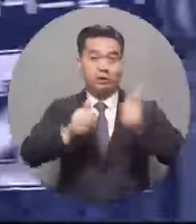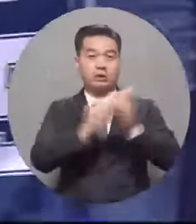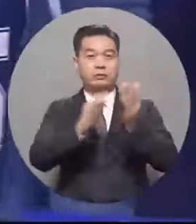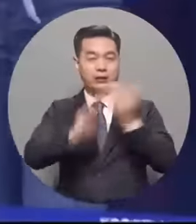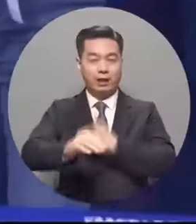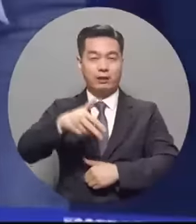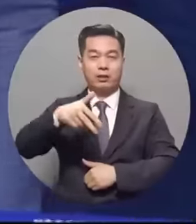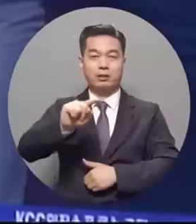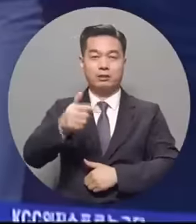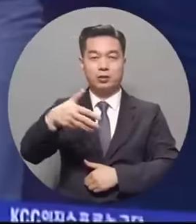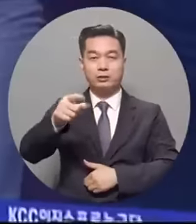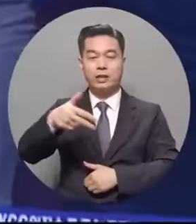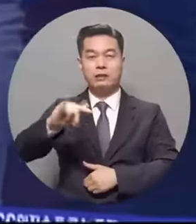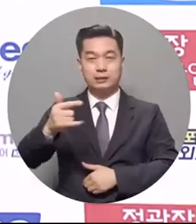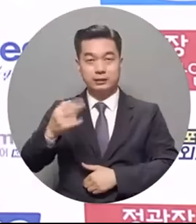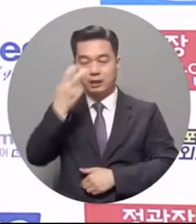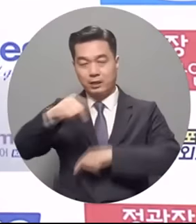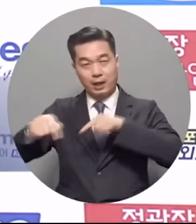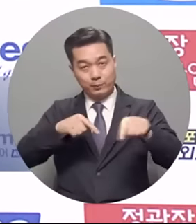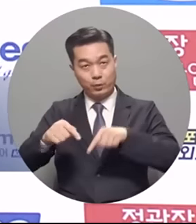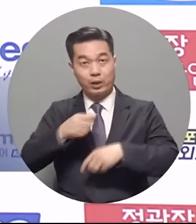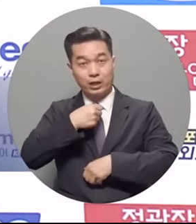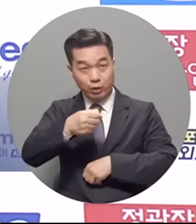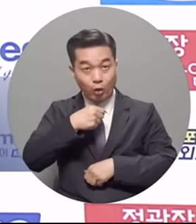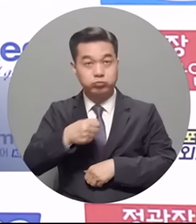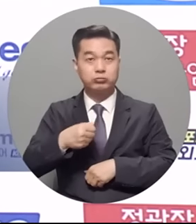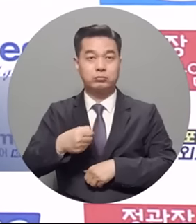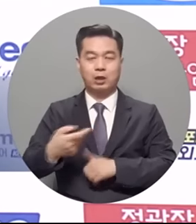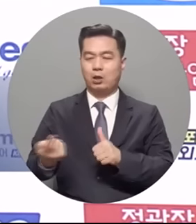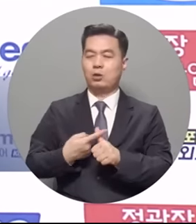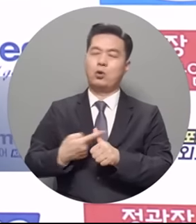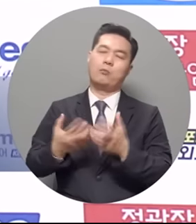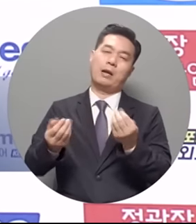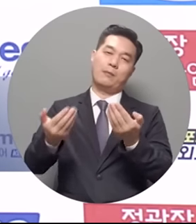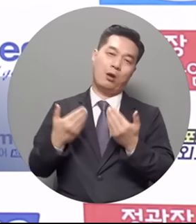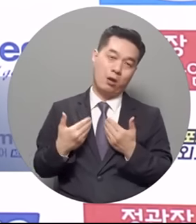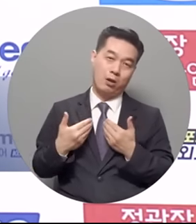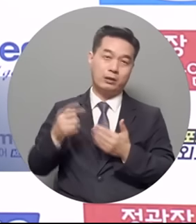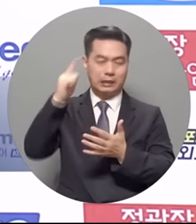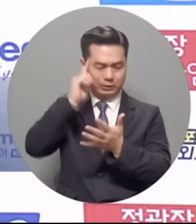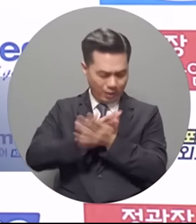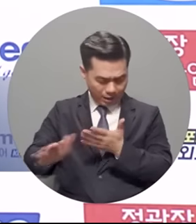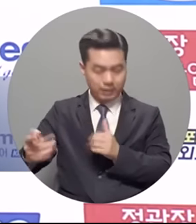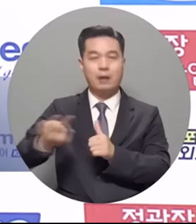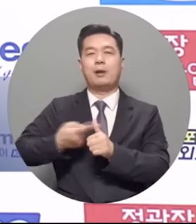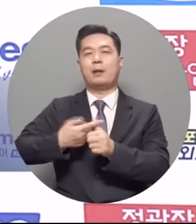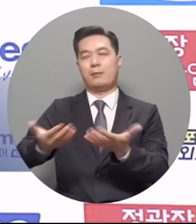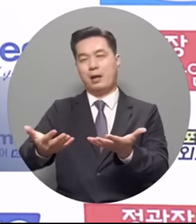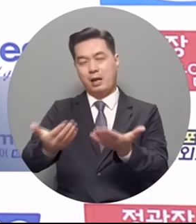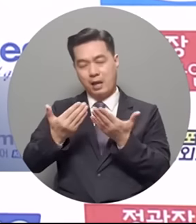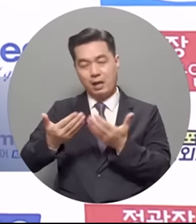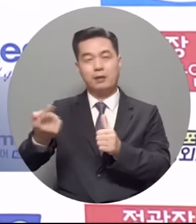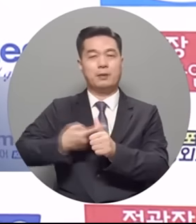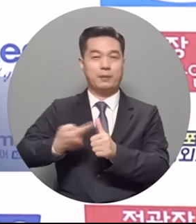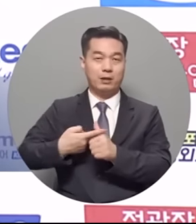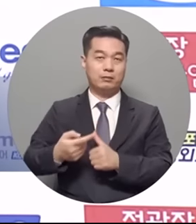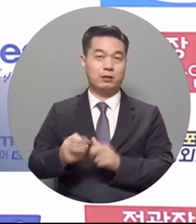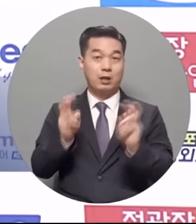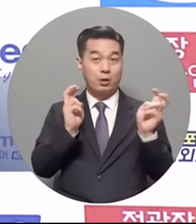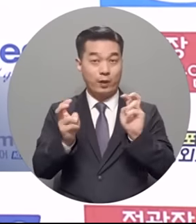인터뷰는 의외였습니다. 욕을 많이 먹었죠. 시원하게 네, 많이 먹었어요. 뭐